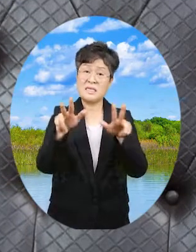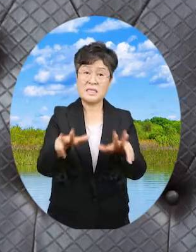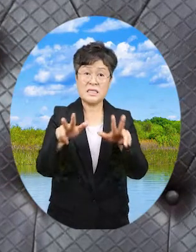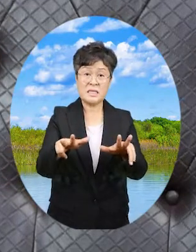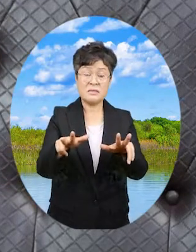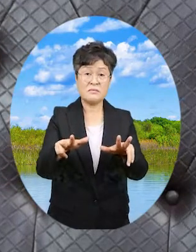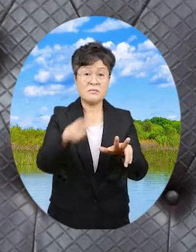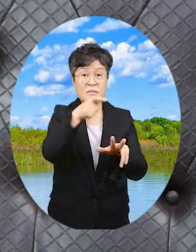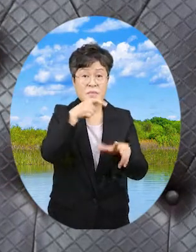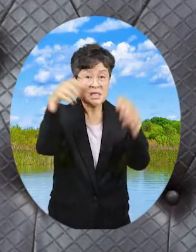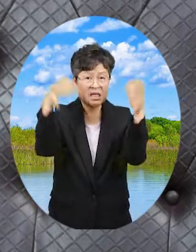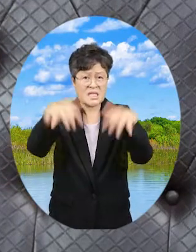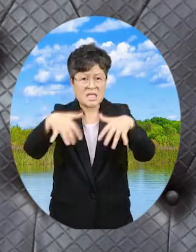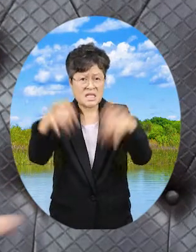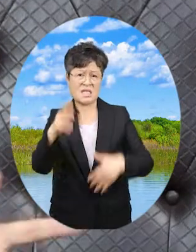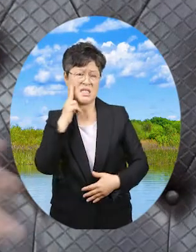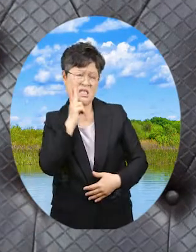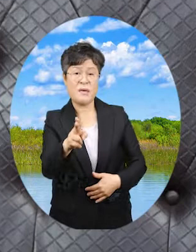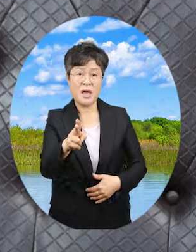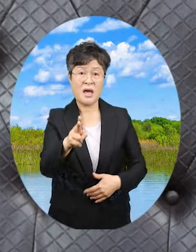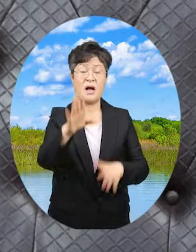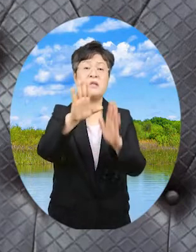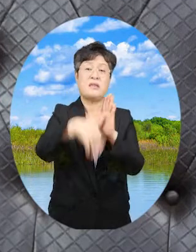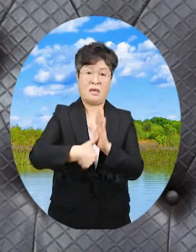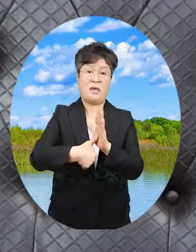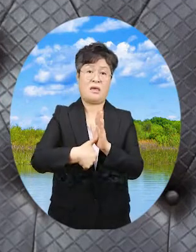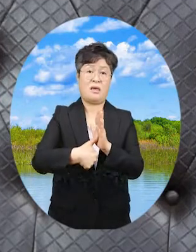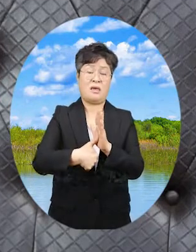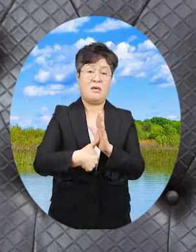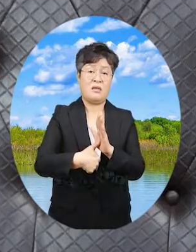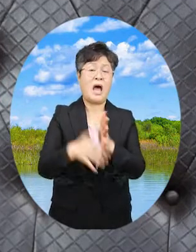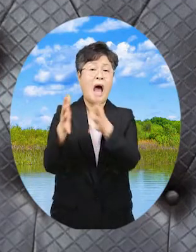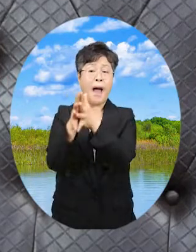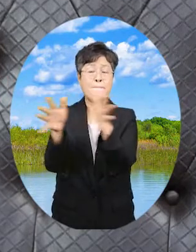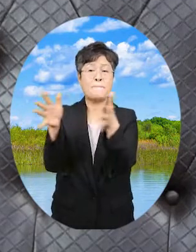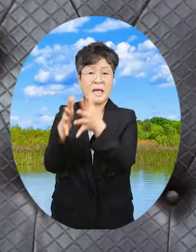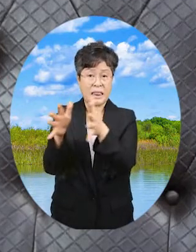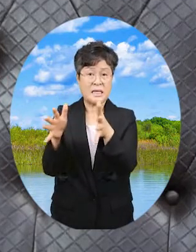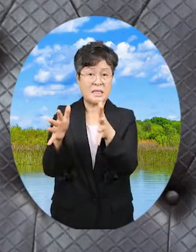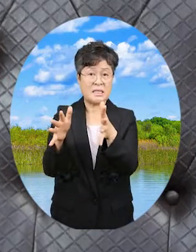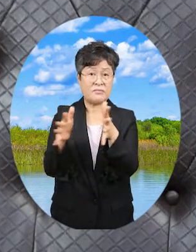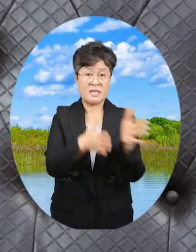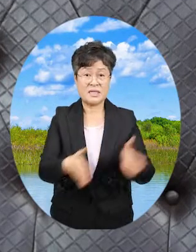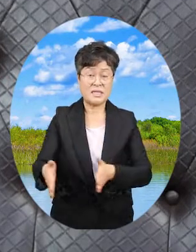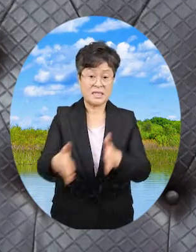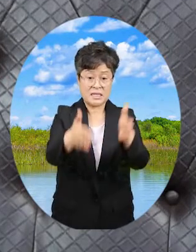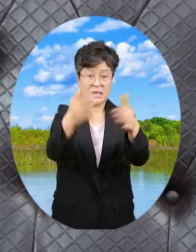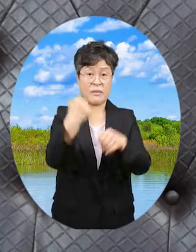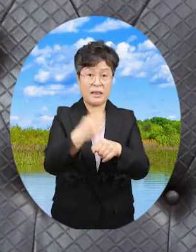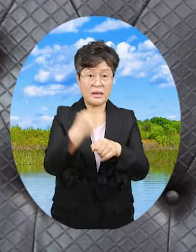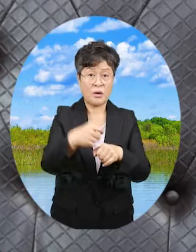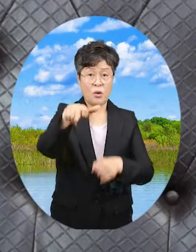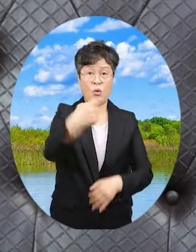시설물들, 체육시설, 산책로, 자전거도로 다 유실되는 겁니다. 그러면은 그것도 나중에 다시 복구하려면 돈 또 들어가야 되고.